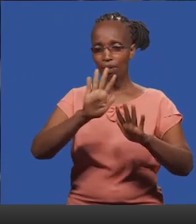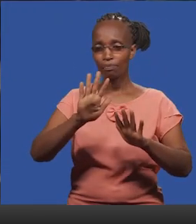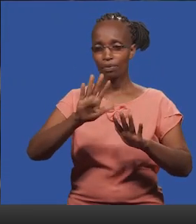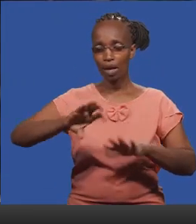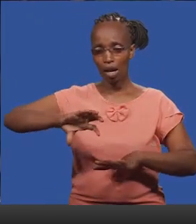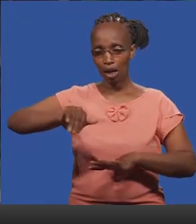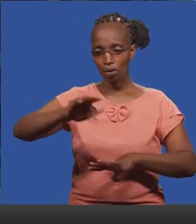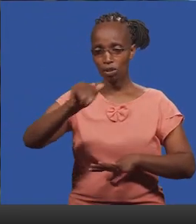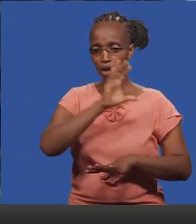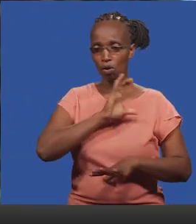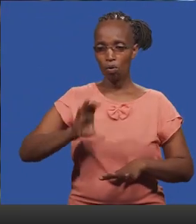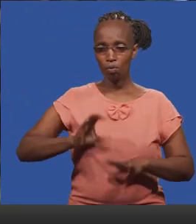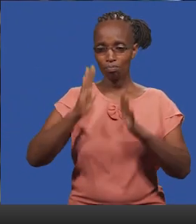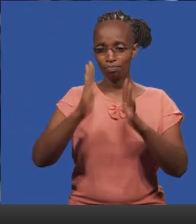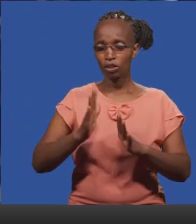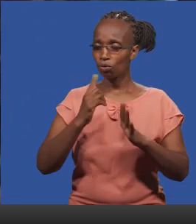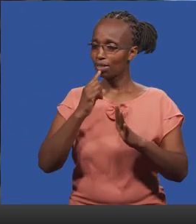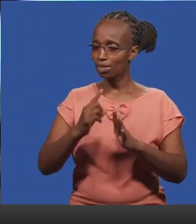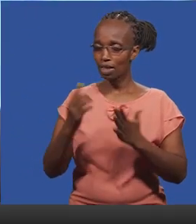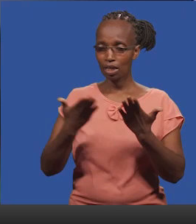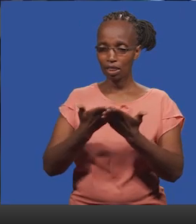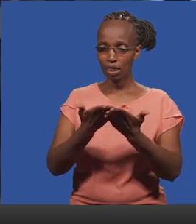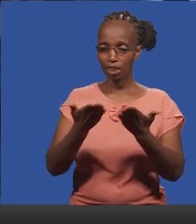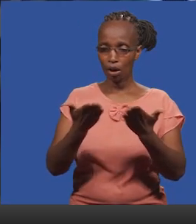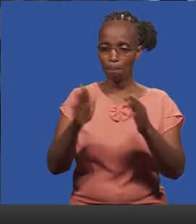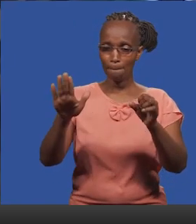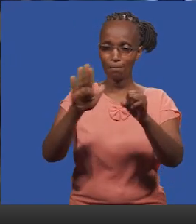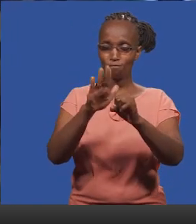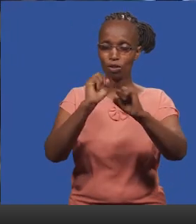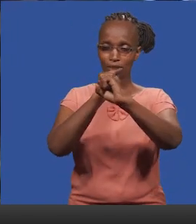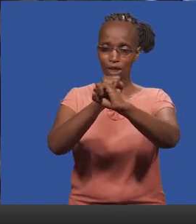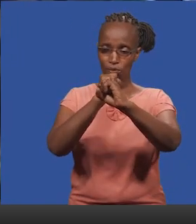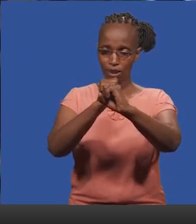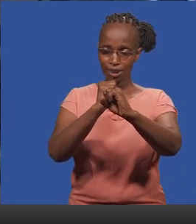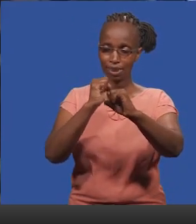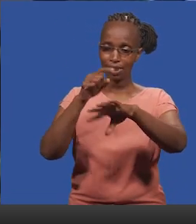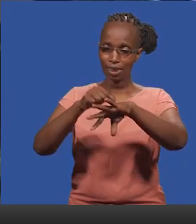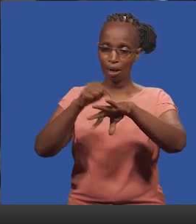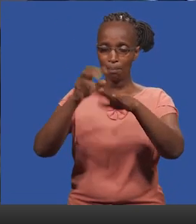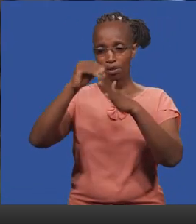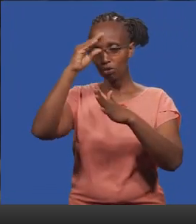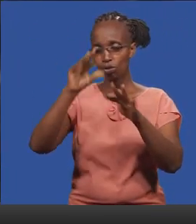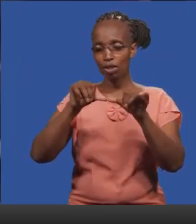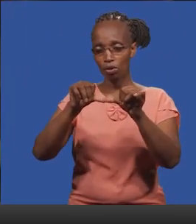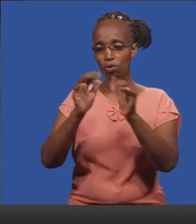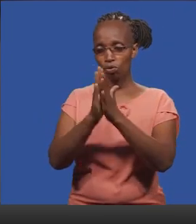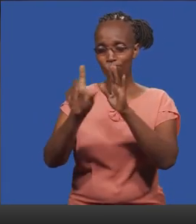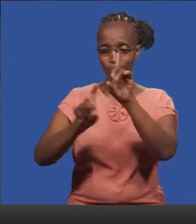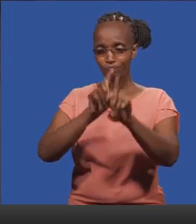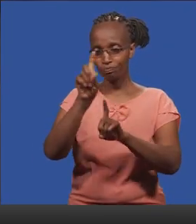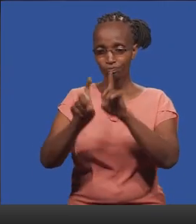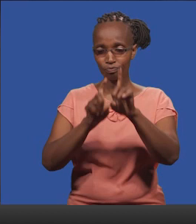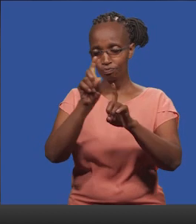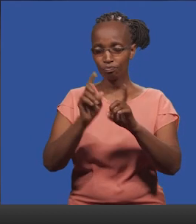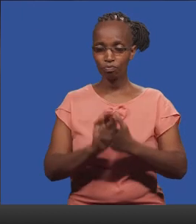Kirinyaga Moses Ivuto alitoa hakikisho kutakuwa na ulinzi wa kutosha wakati wa kipindi cha mtihani ya kitaifa, akizungumza katika makao makuu